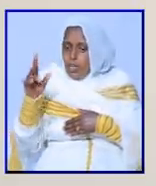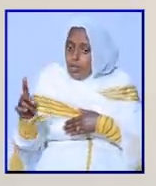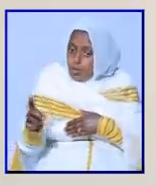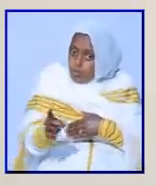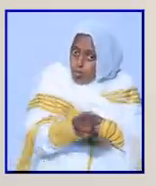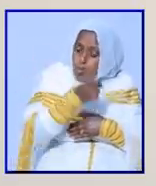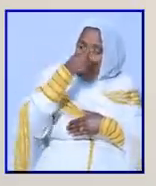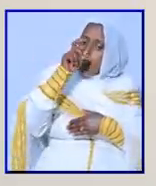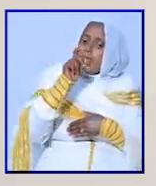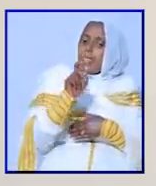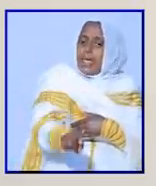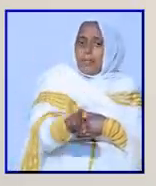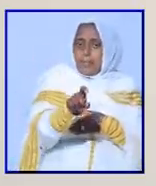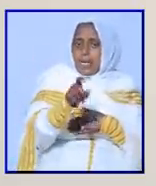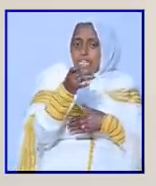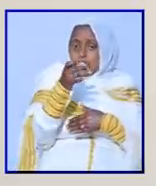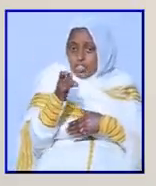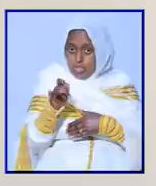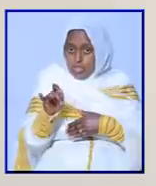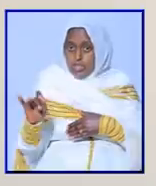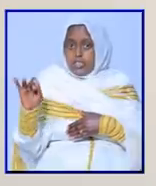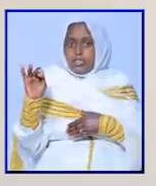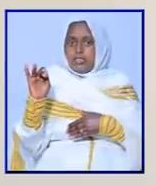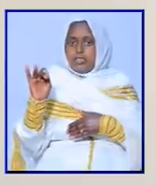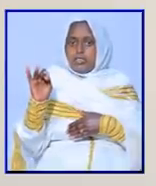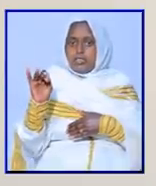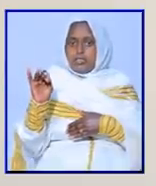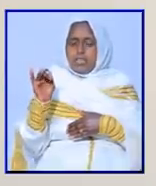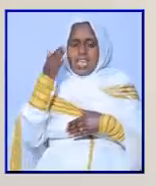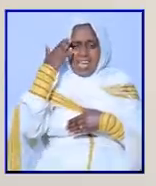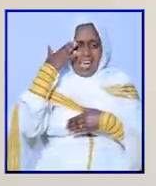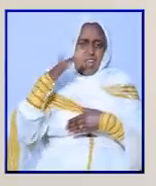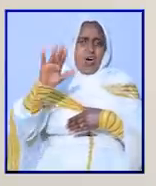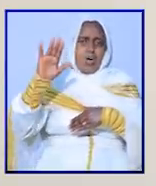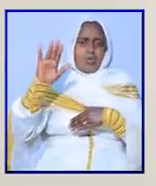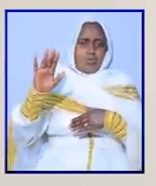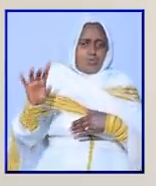አዋቂዎች ልትሆኑ ይገባል እንጂ